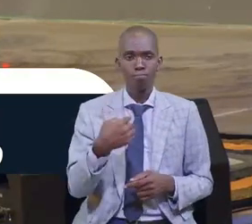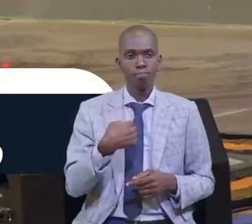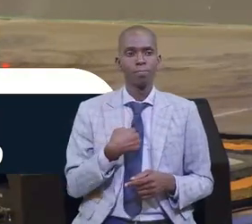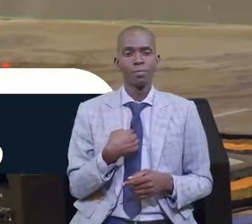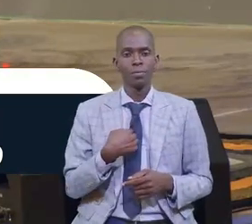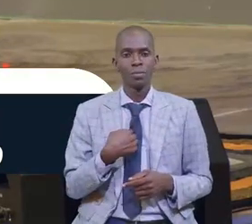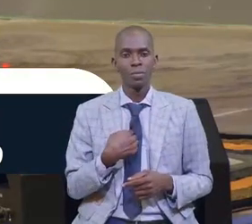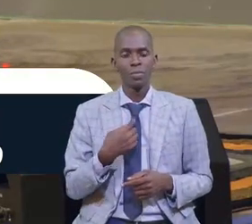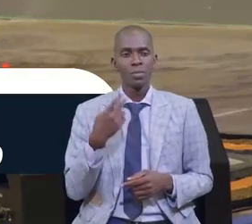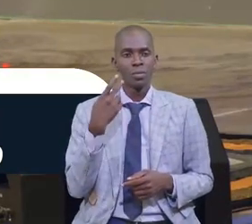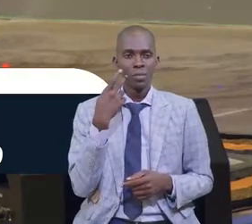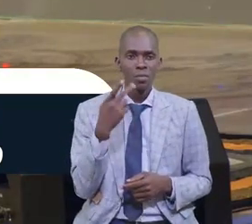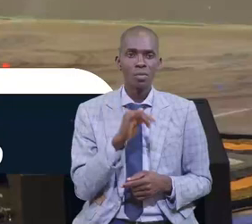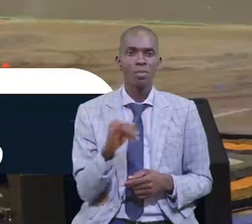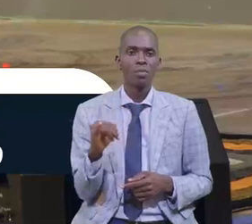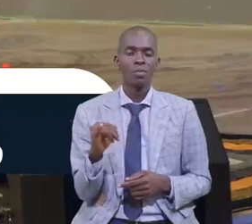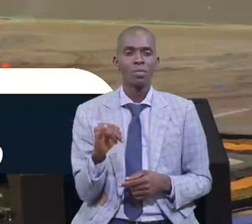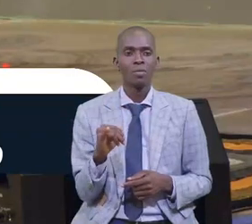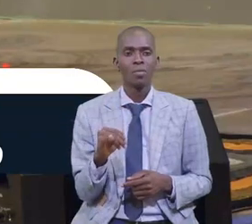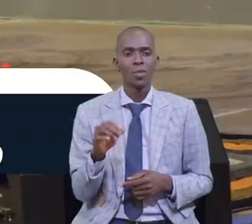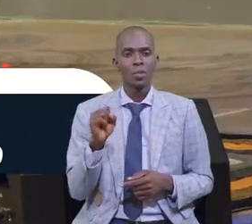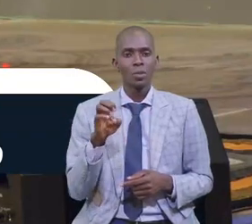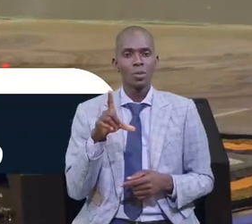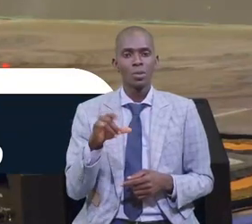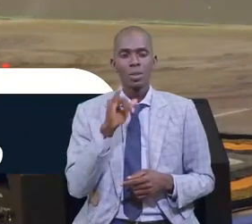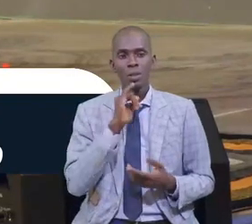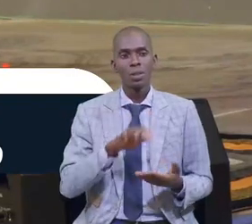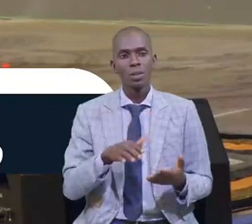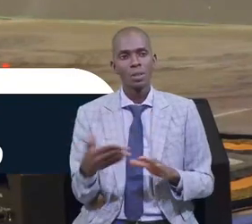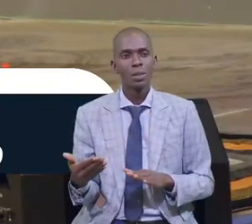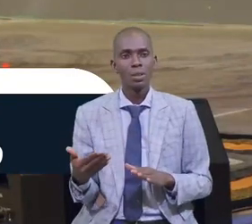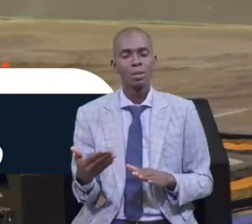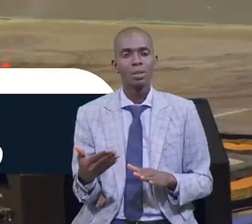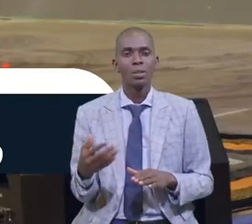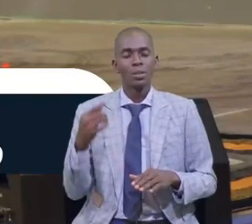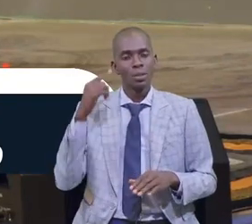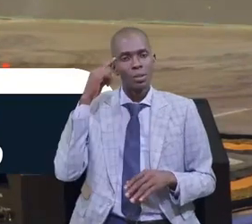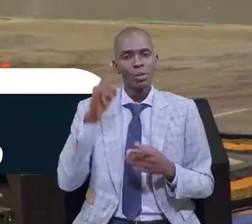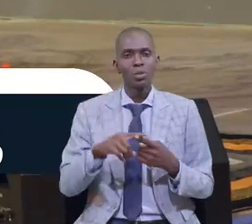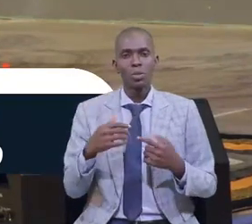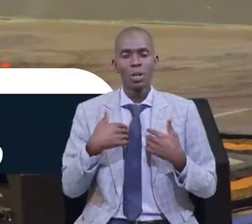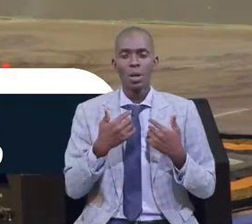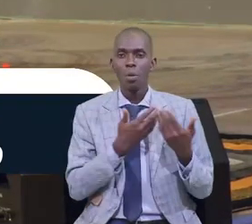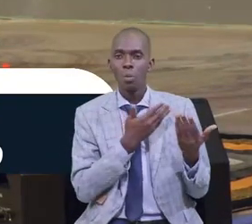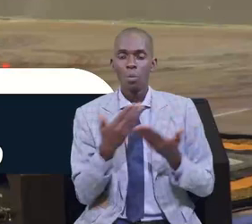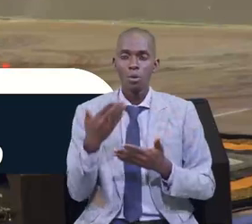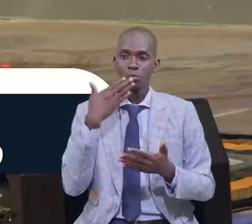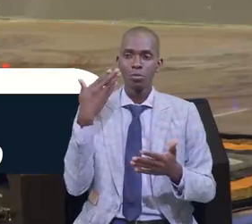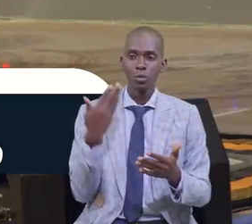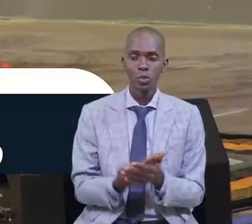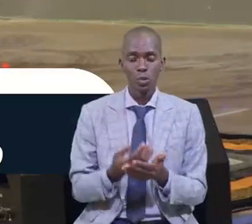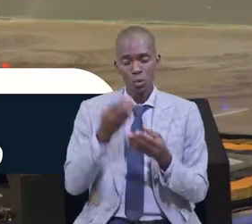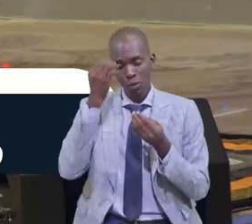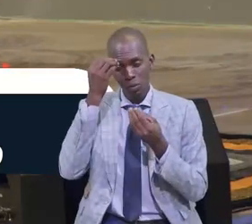Celui qui est venu me dit, voici Saül est mort, et qui croyait m'annoncer une bonne